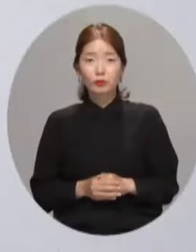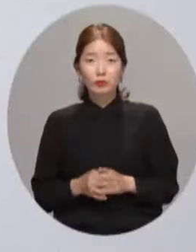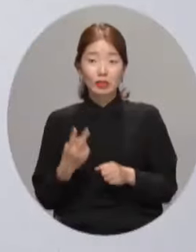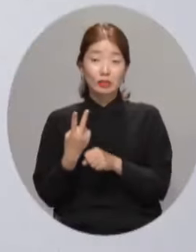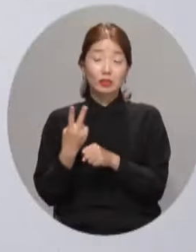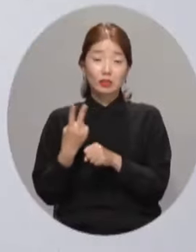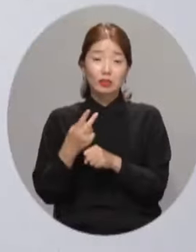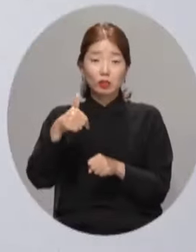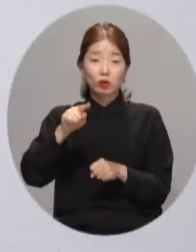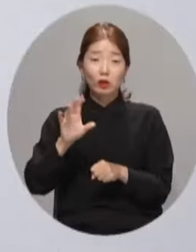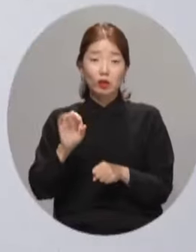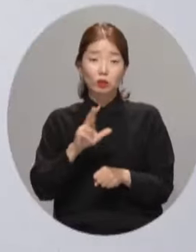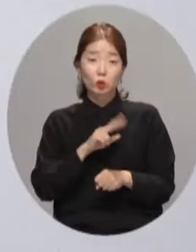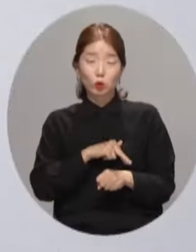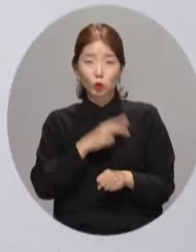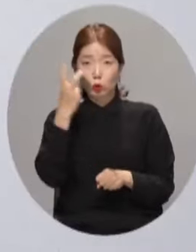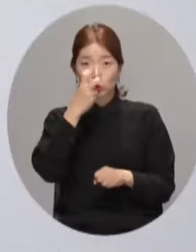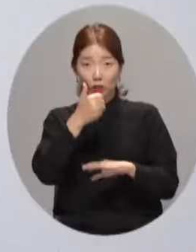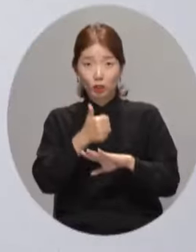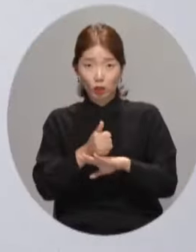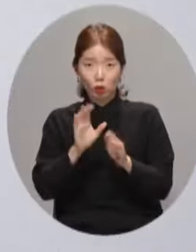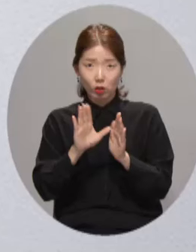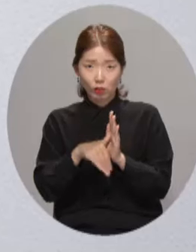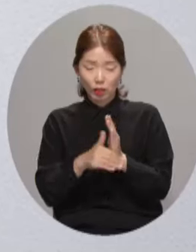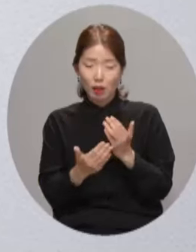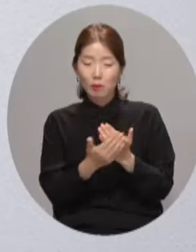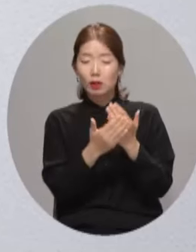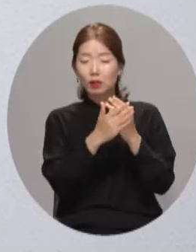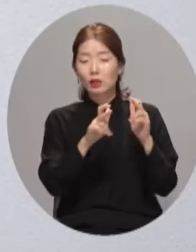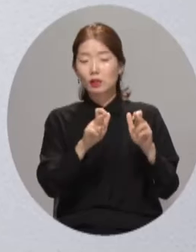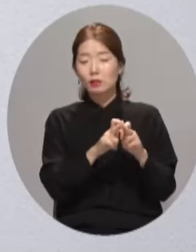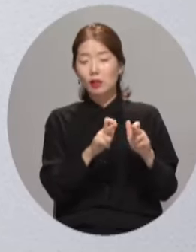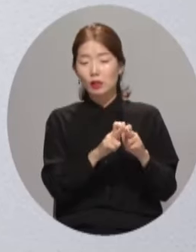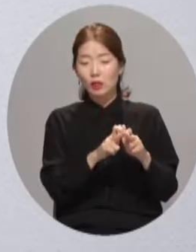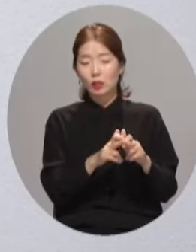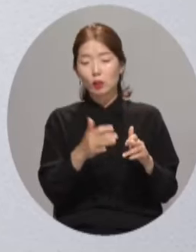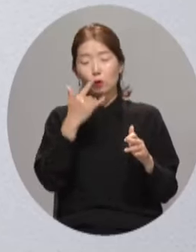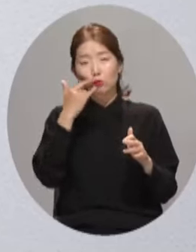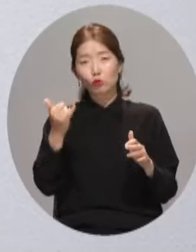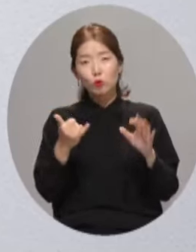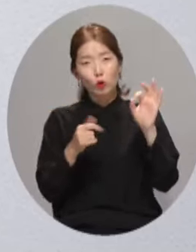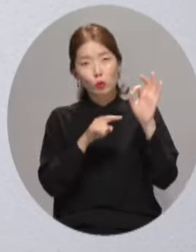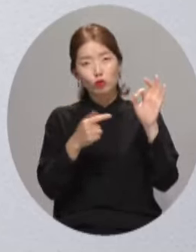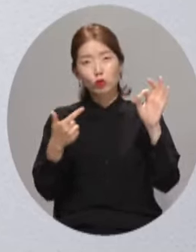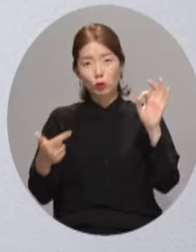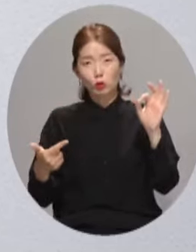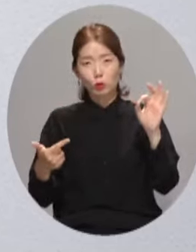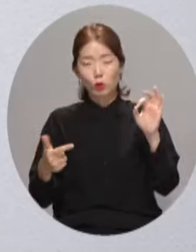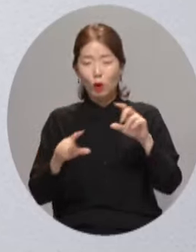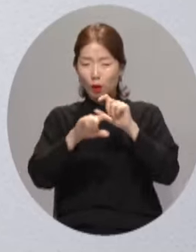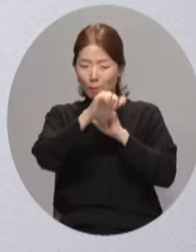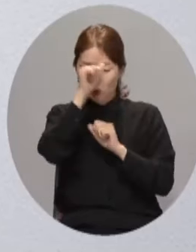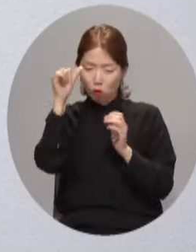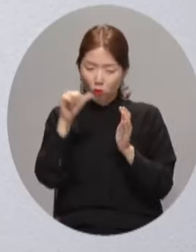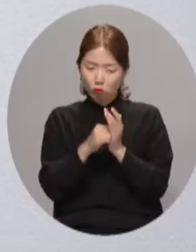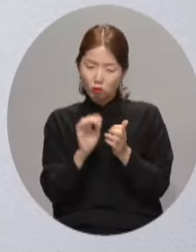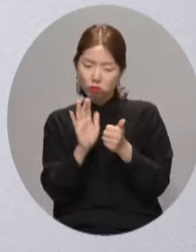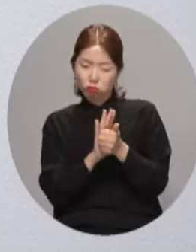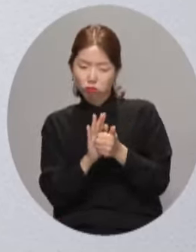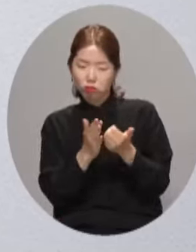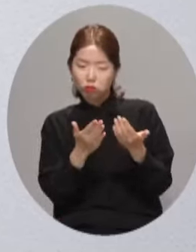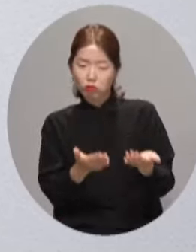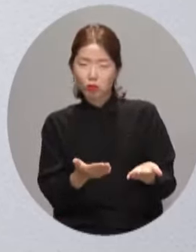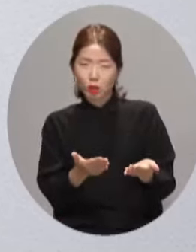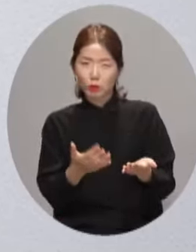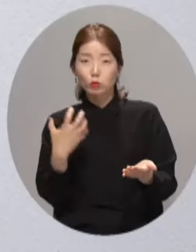재작년 강선우 의원실 공동조사 결과 발달장애인 자녀의 부모 10명 중 6명은 평생 가족을 돌봐야